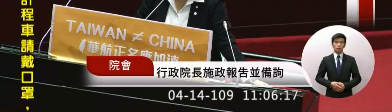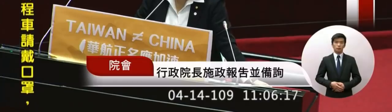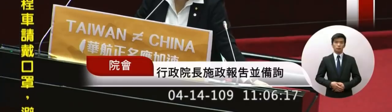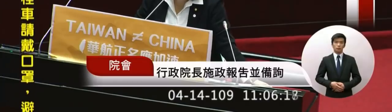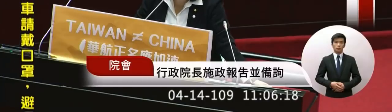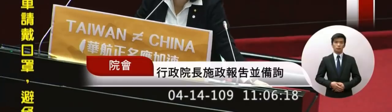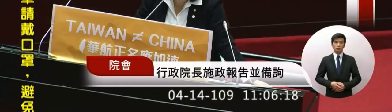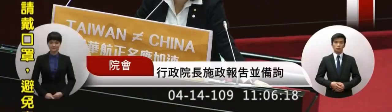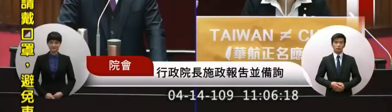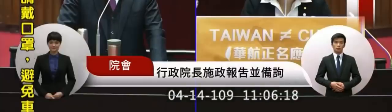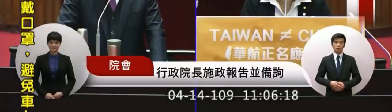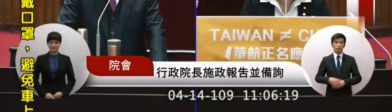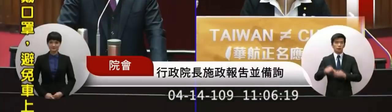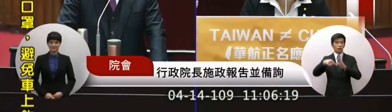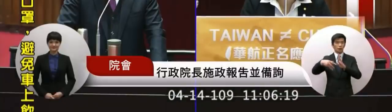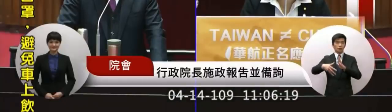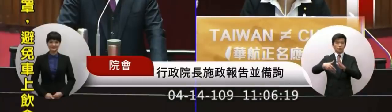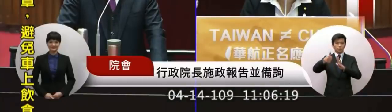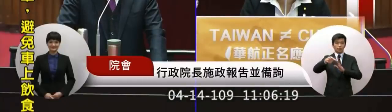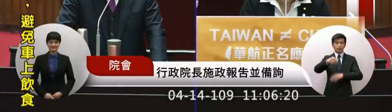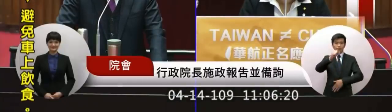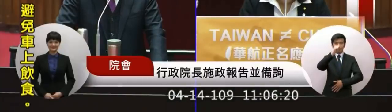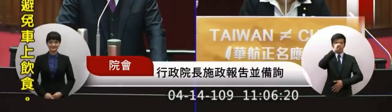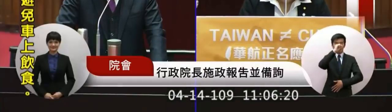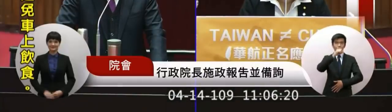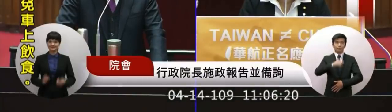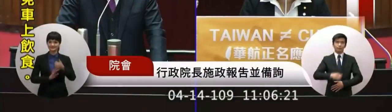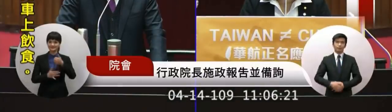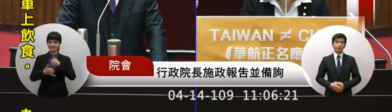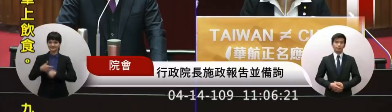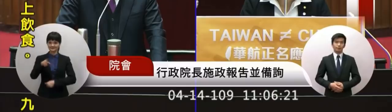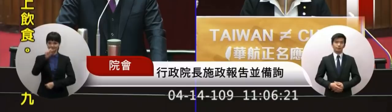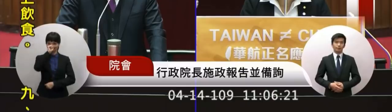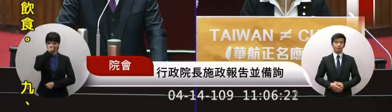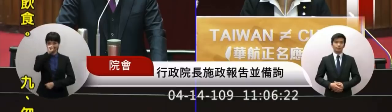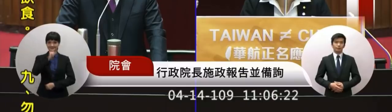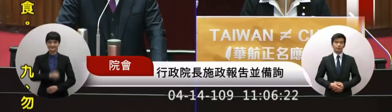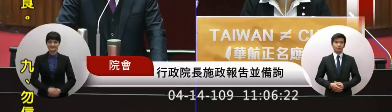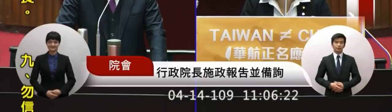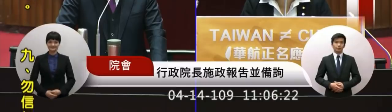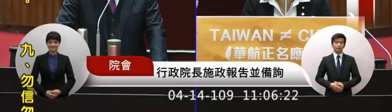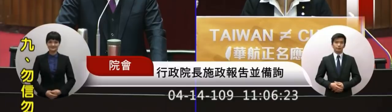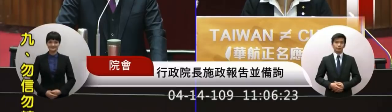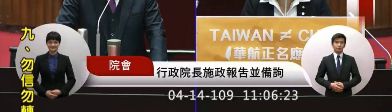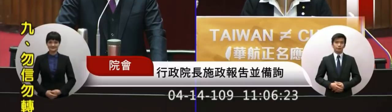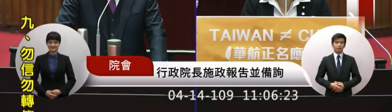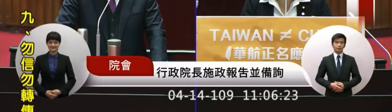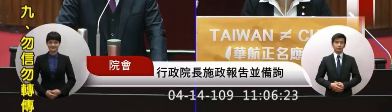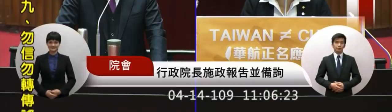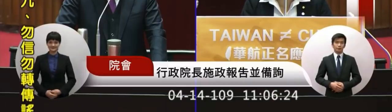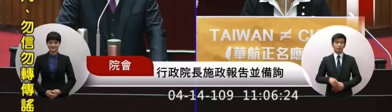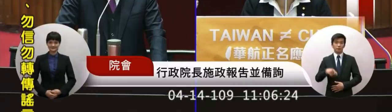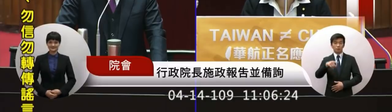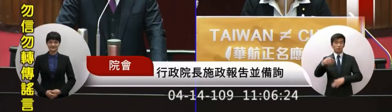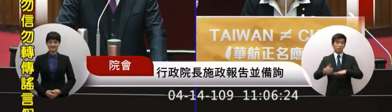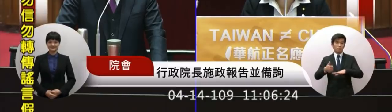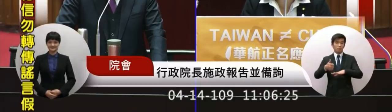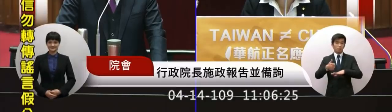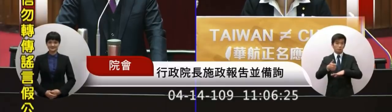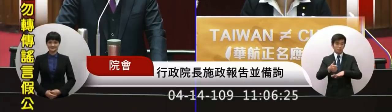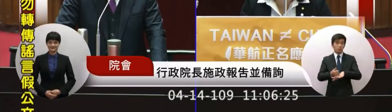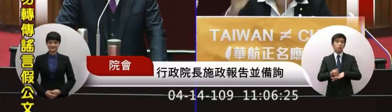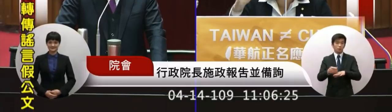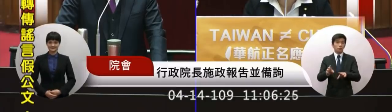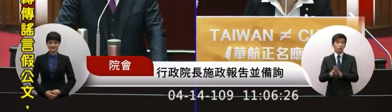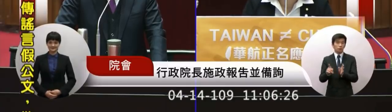院長你好委員你好覺得從你開始簽證